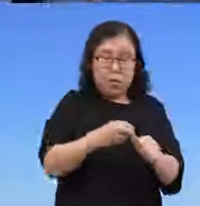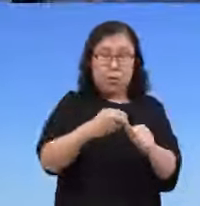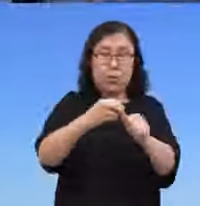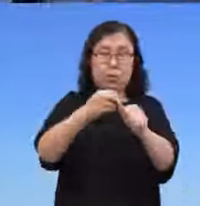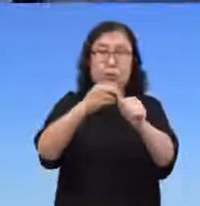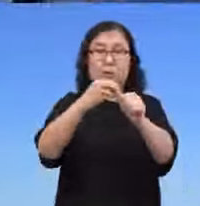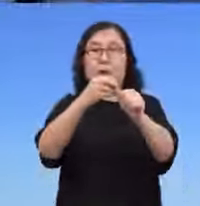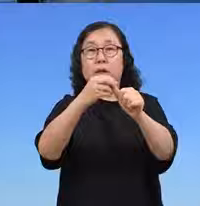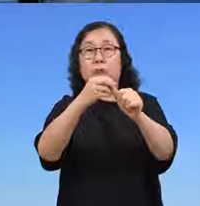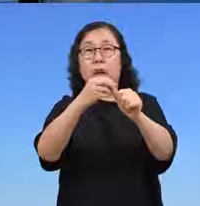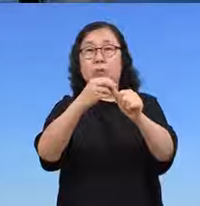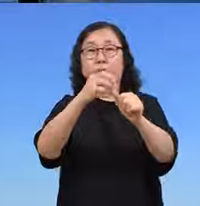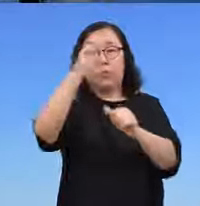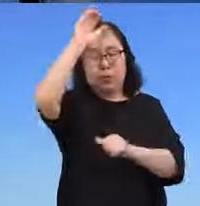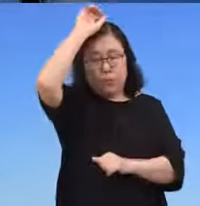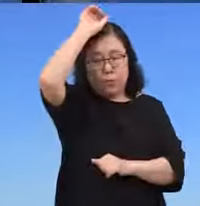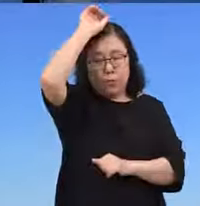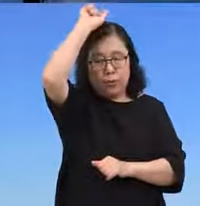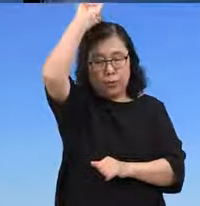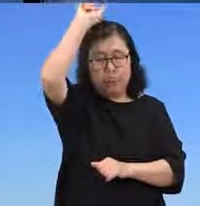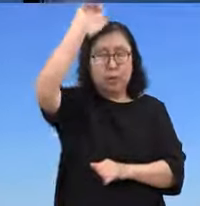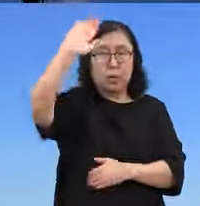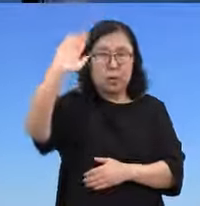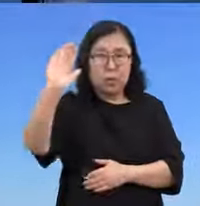구원의 뿌리시오,